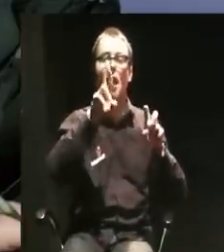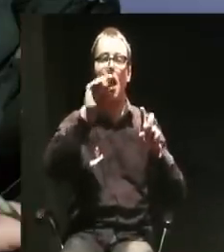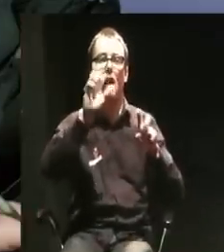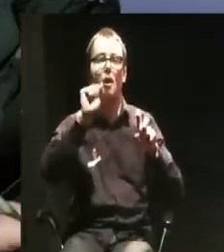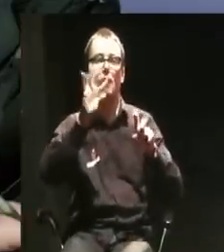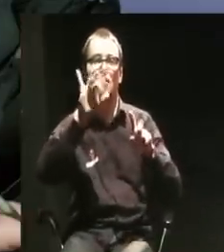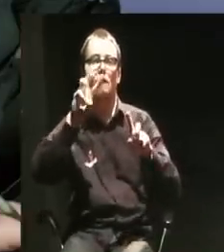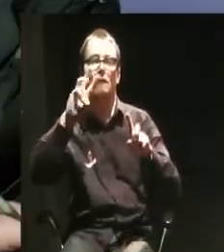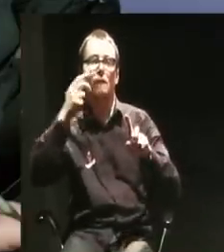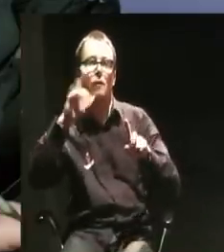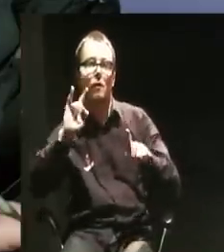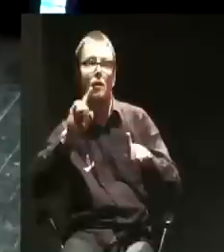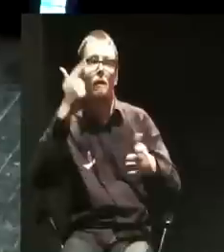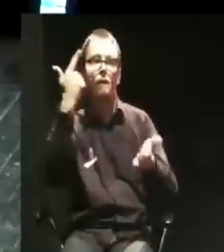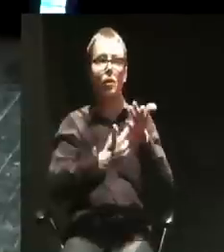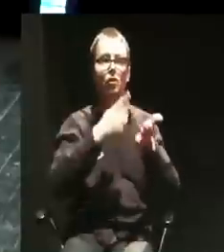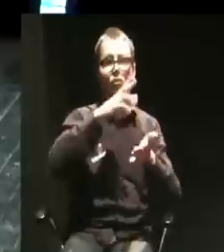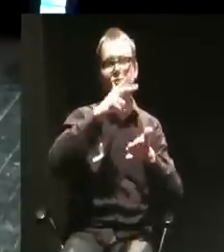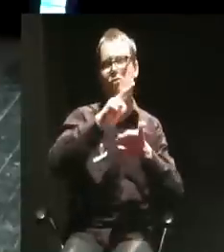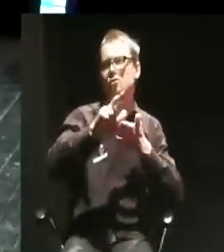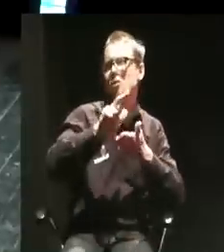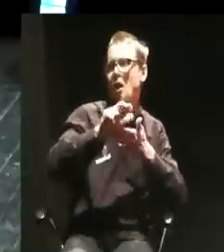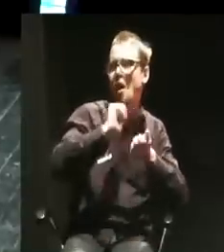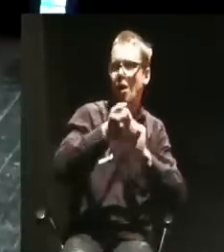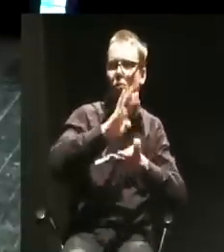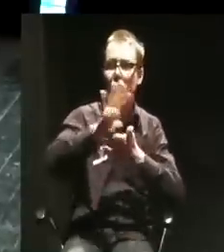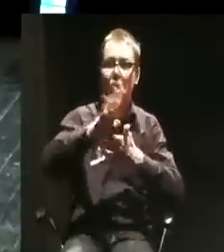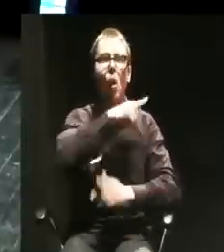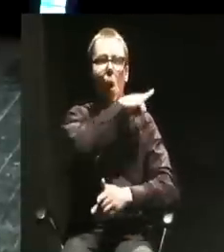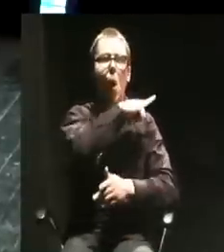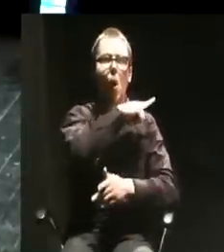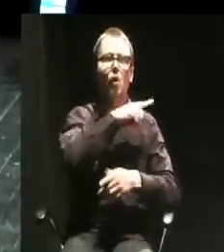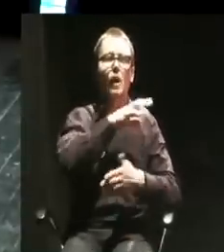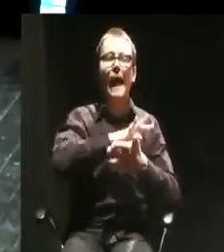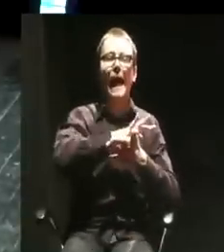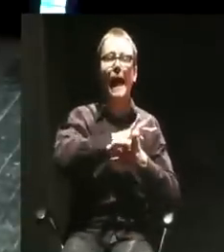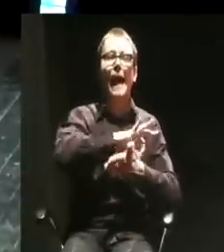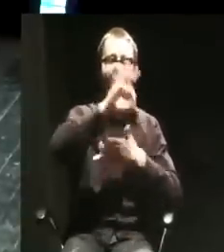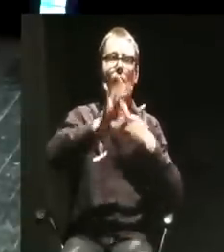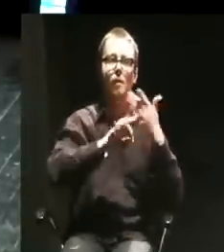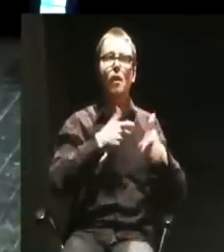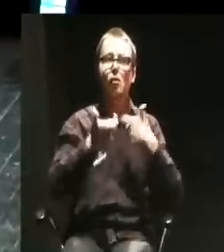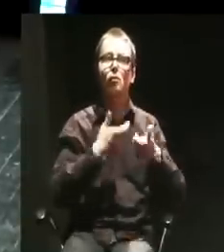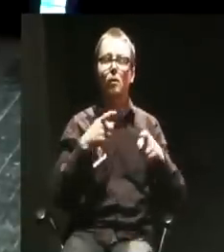2013 albo 2014. Marek jest grafikiem koncepcyjnym i